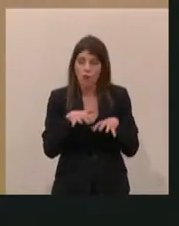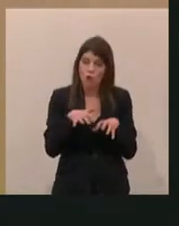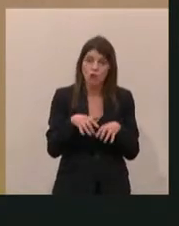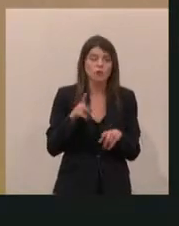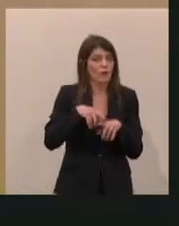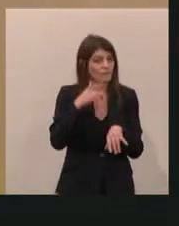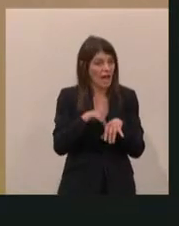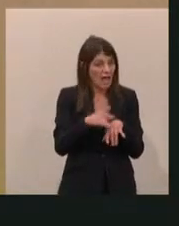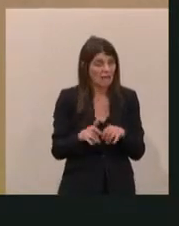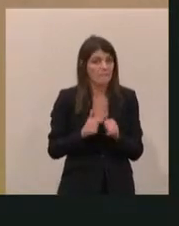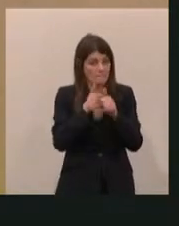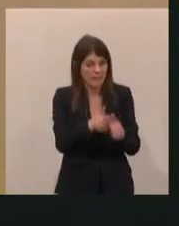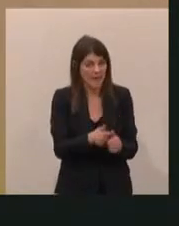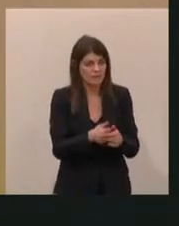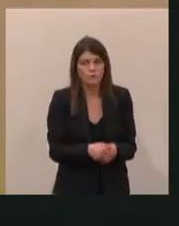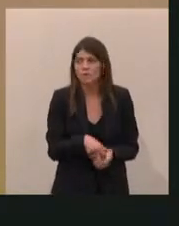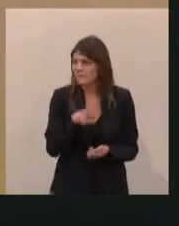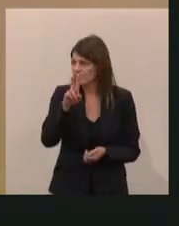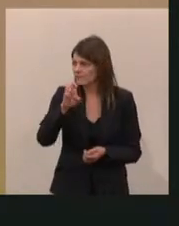Donnerstag und Freitag Begleitung Vega.